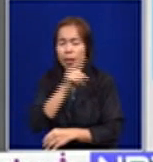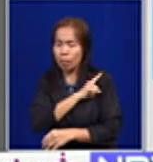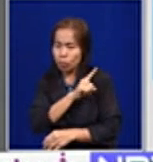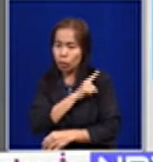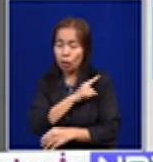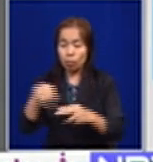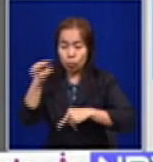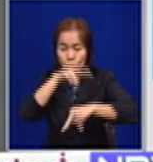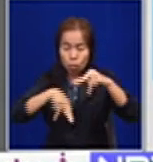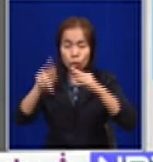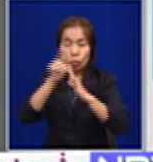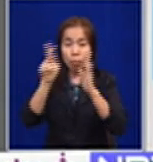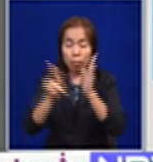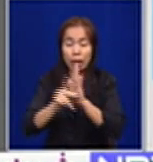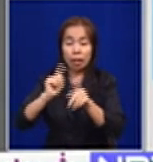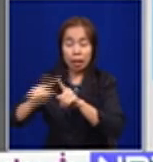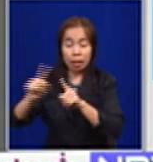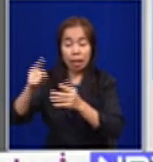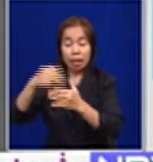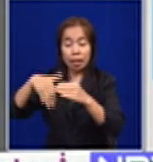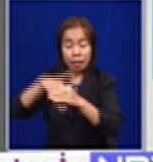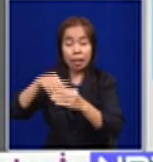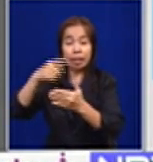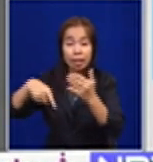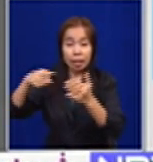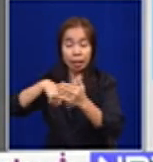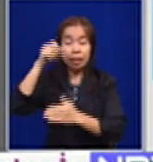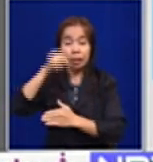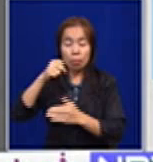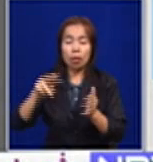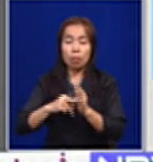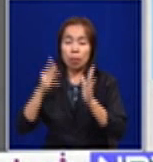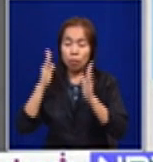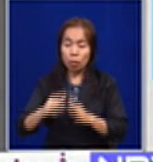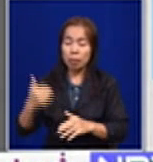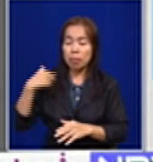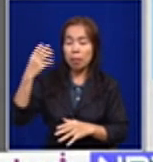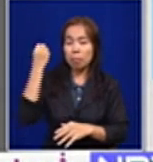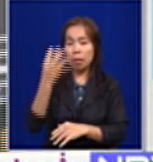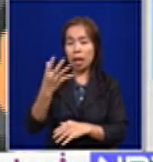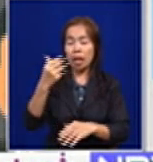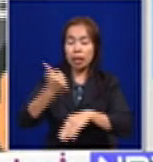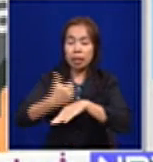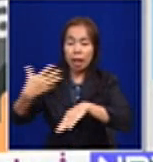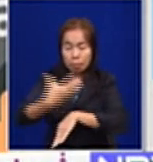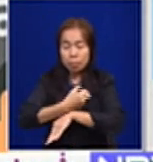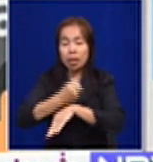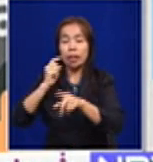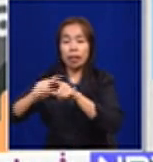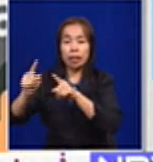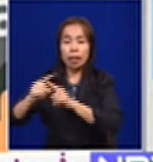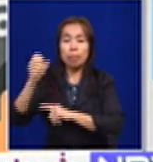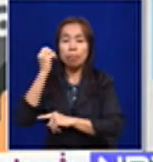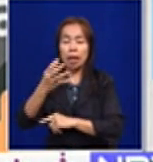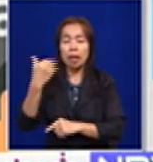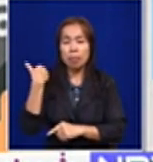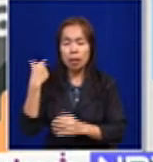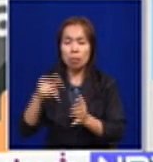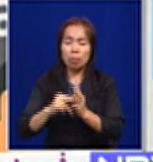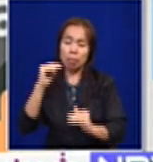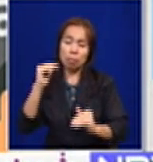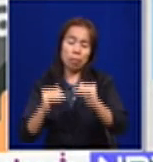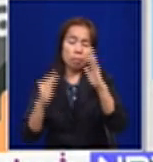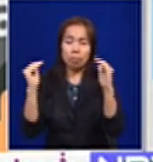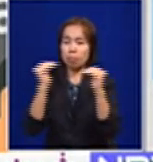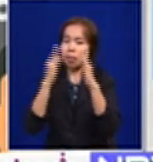ายนั้นมาจากการเลือกตั้งทำให้กลุ่มที่มาเป็นสว.ก็มาจากนักการเมืองที่เป็นพวกเดียวกันกับส.ส.แทนที่จะถ่วงดุลแ